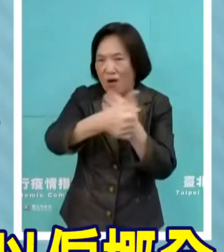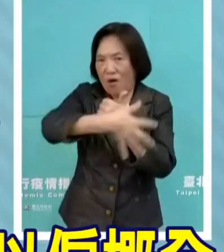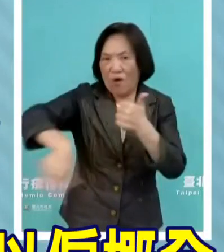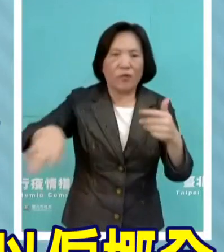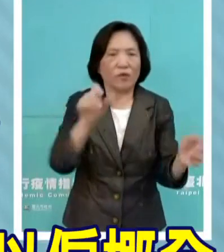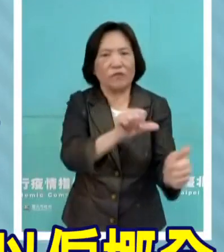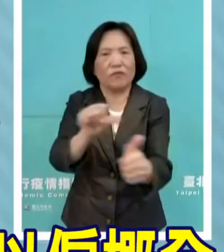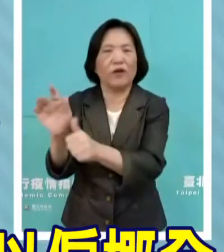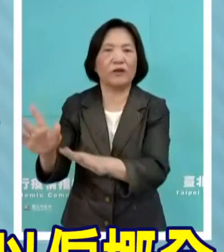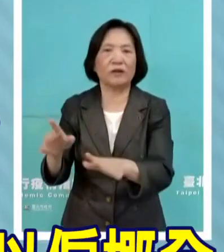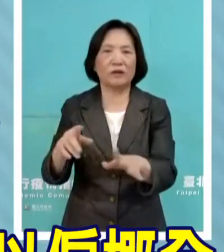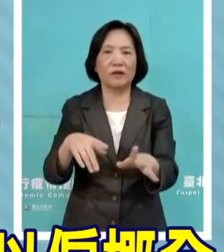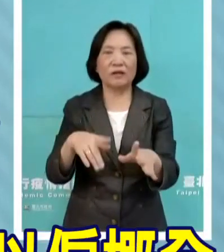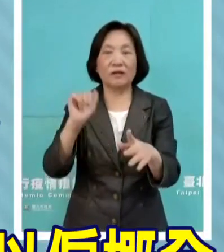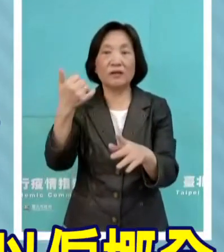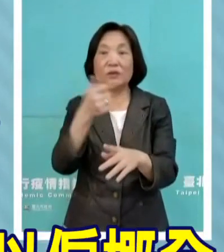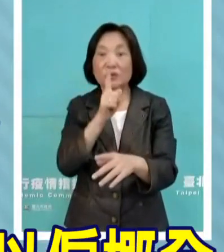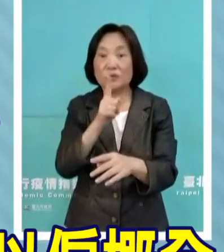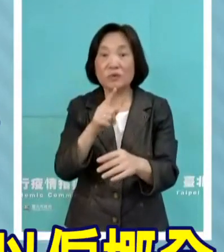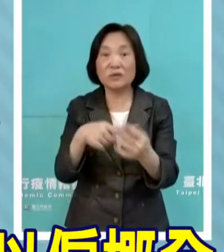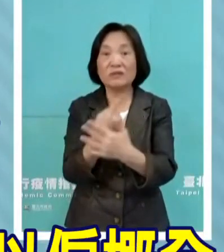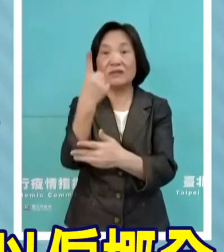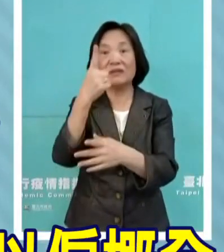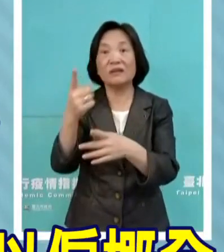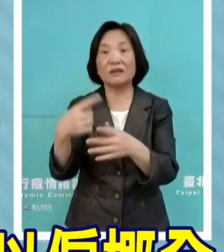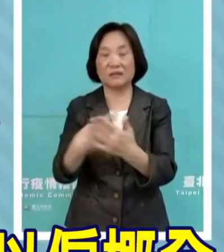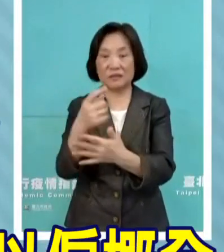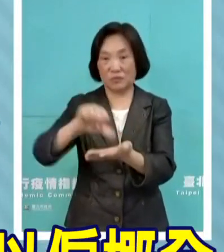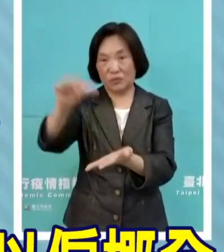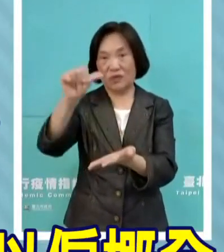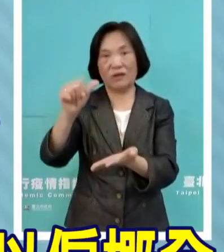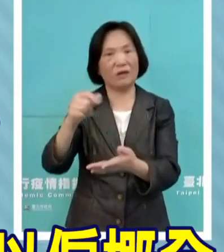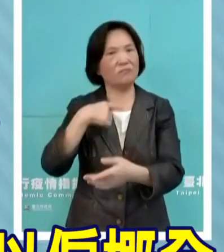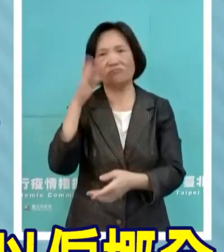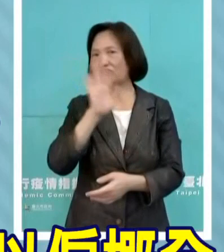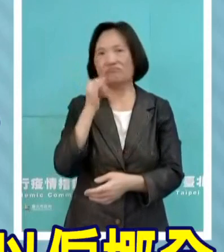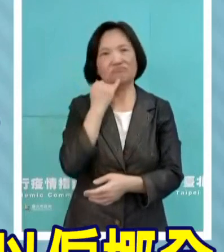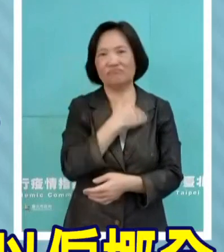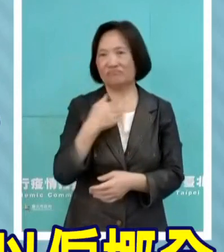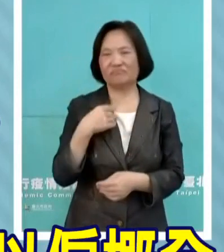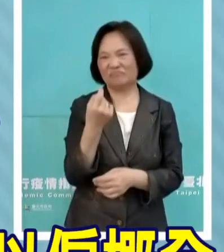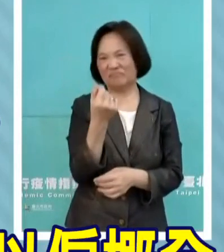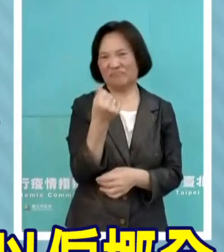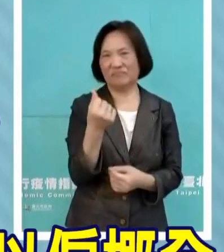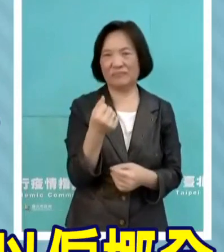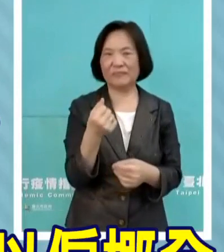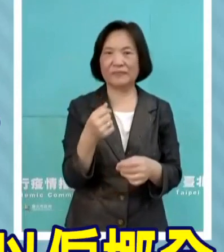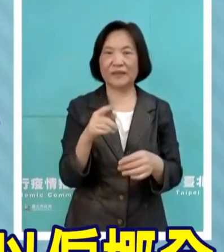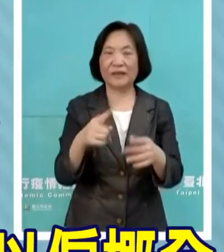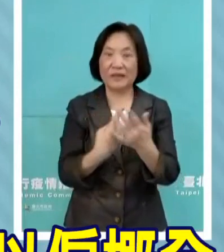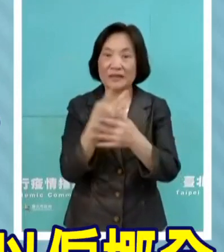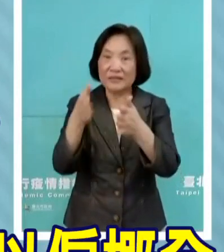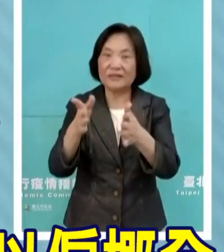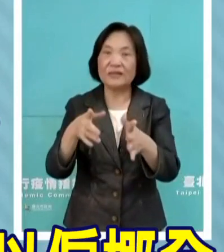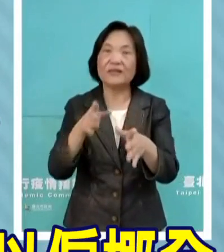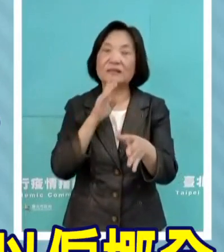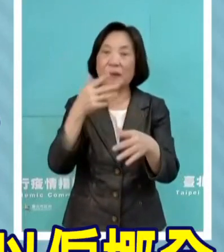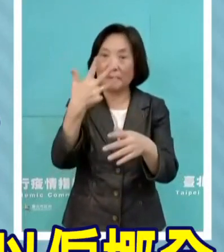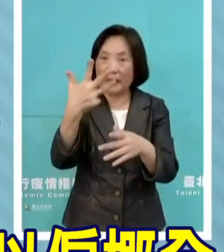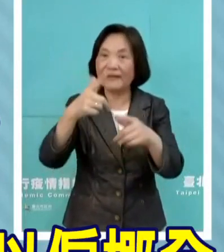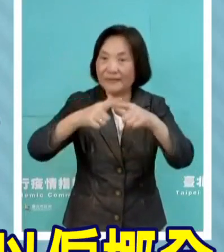它那个是以偏概全的。他说只有五件，一定不止啊，因为那个是只有违反八